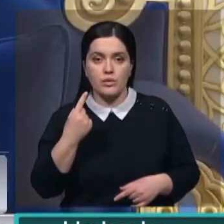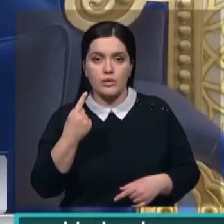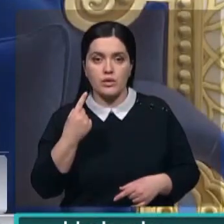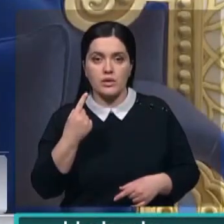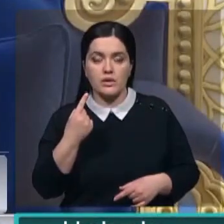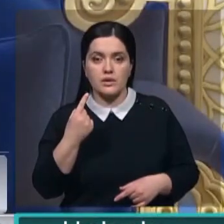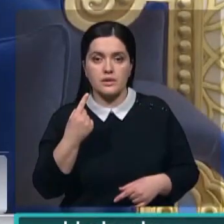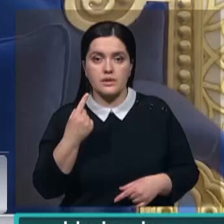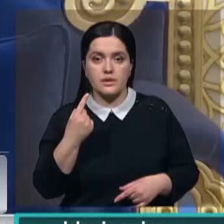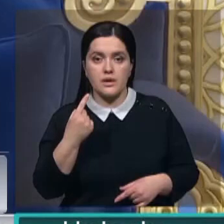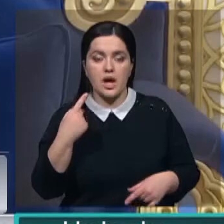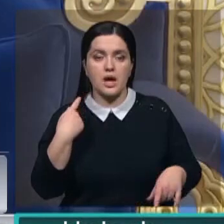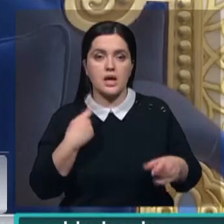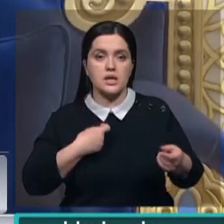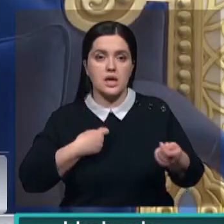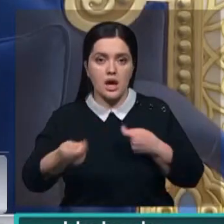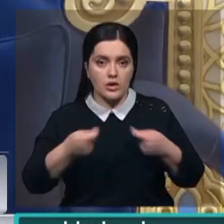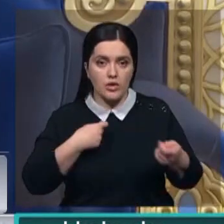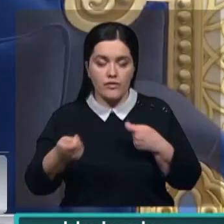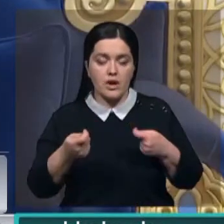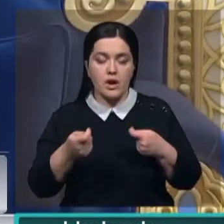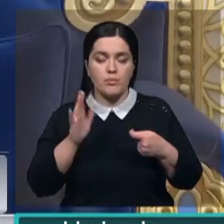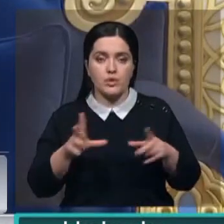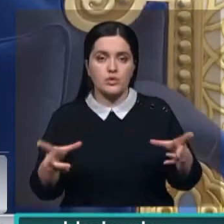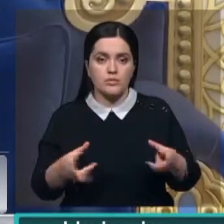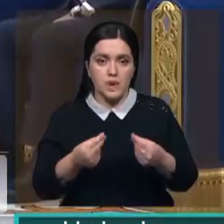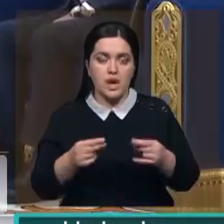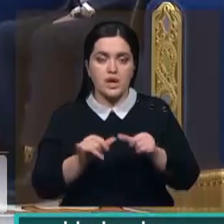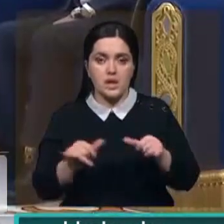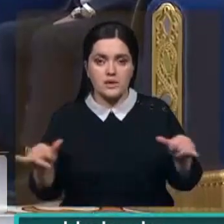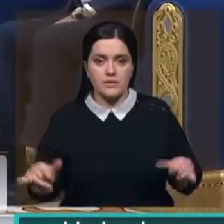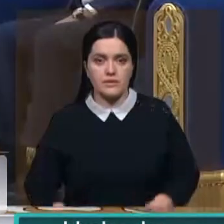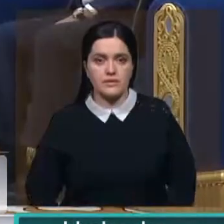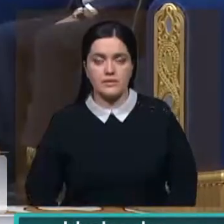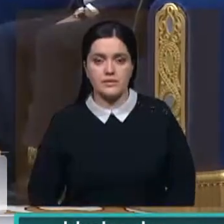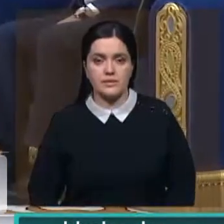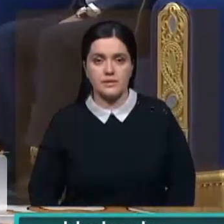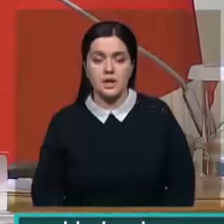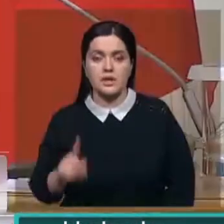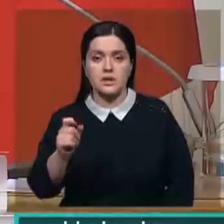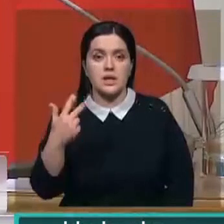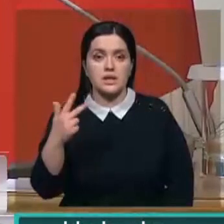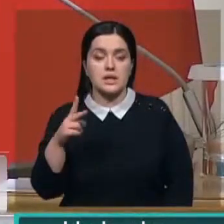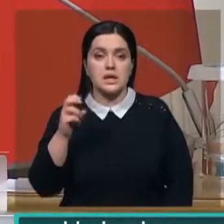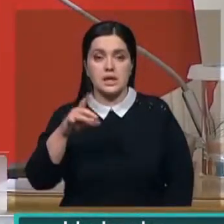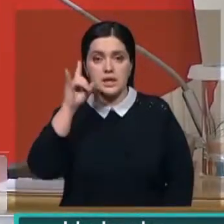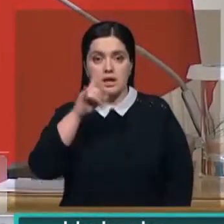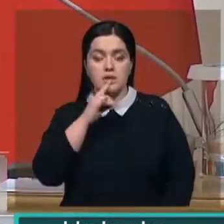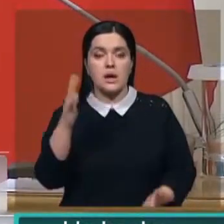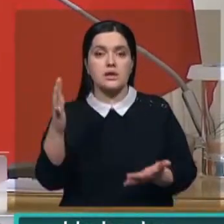последующие годы, торговля между нашими странами будет успешно развиваться. За 30 лет Казахстан